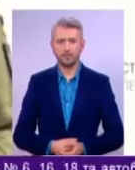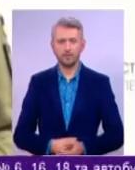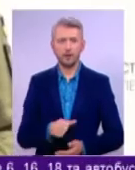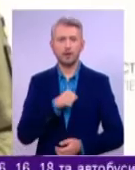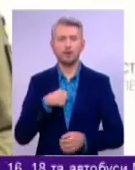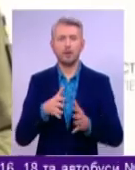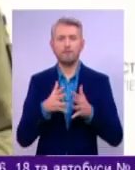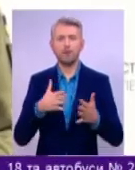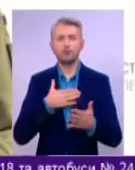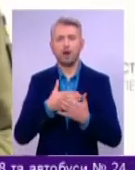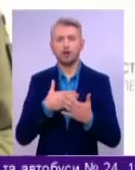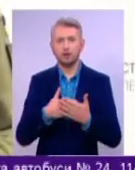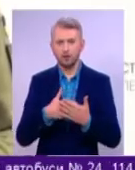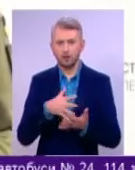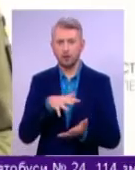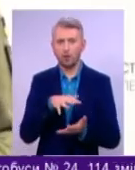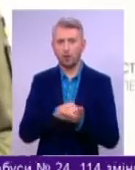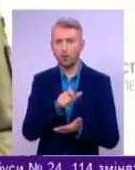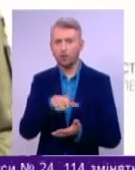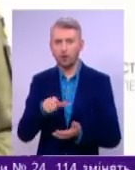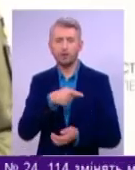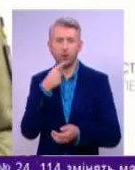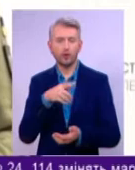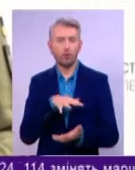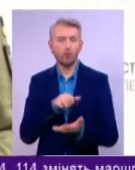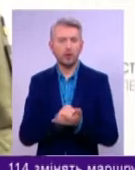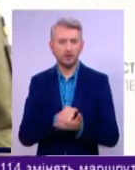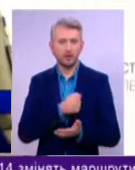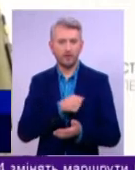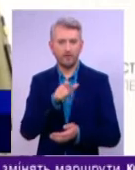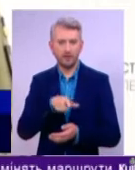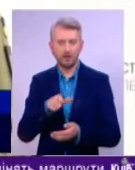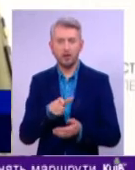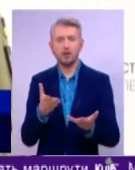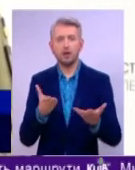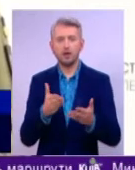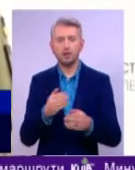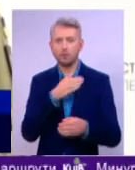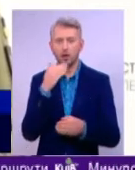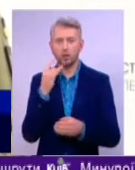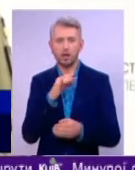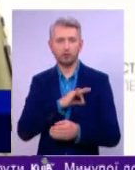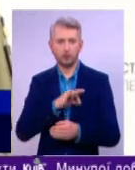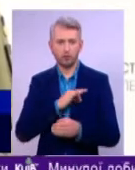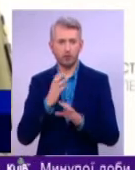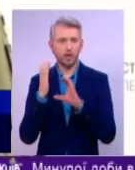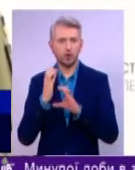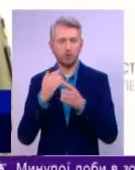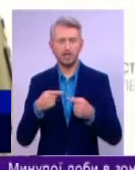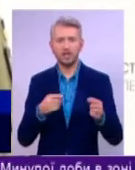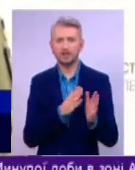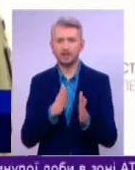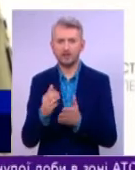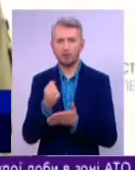Найбільша активність окупантів російсько-окупаційних військ, які неодноразово застосовували гранатомети різних систем,